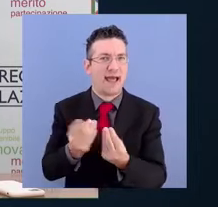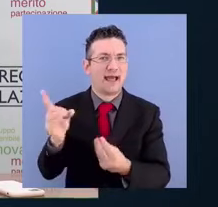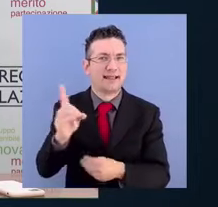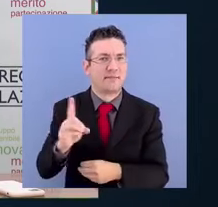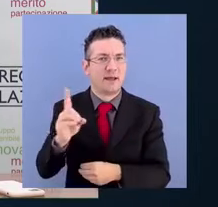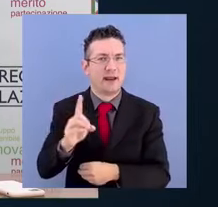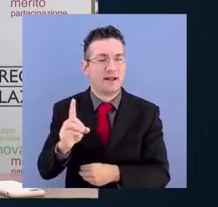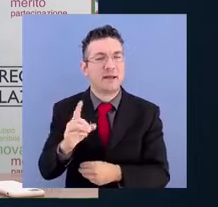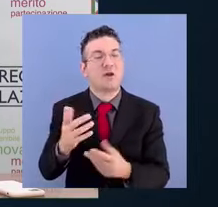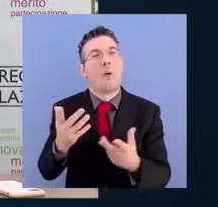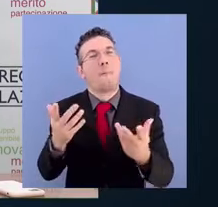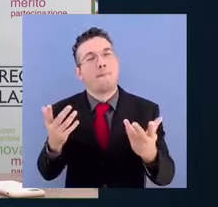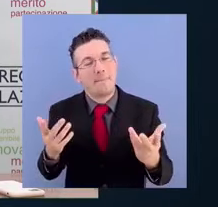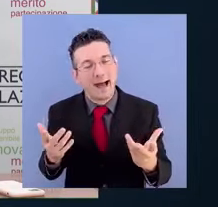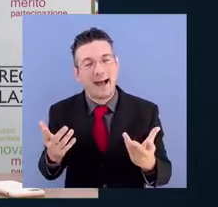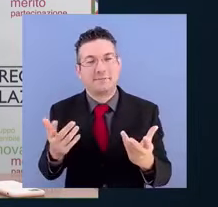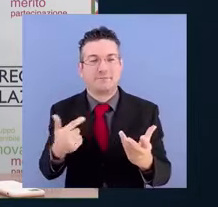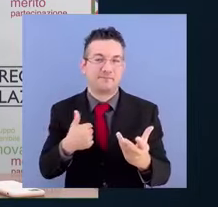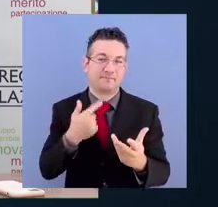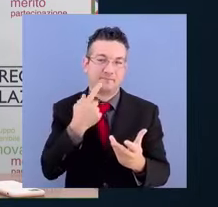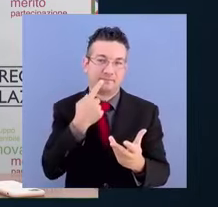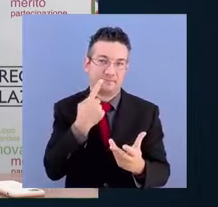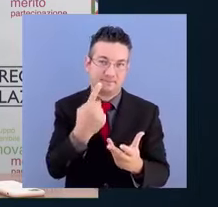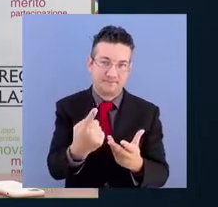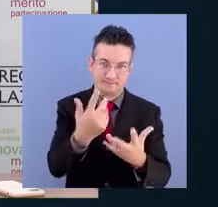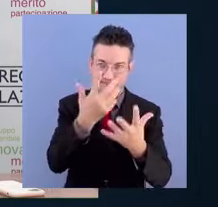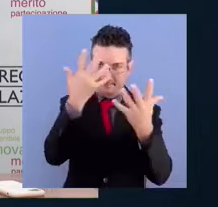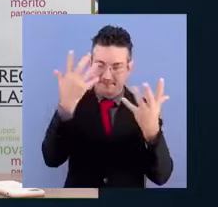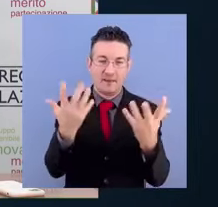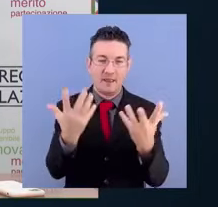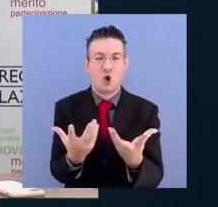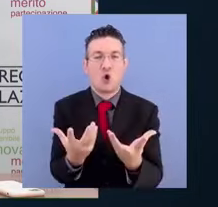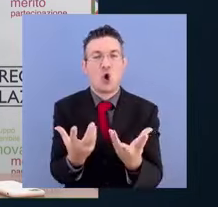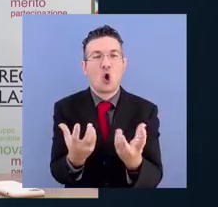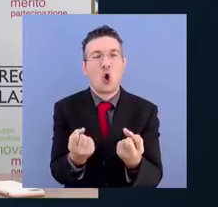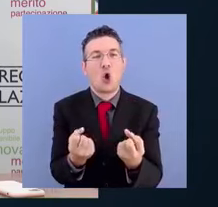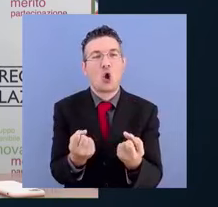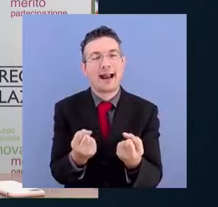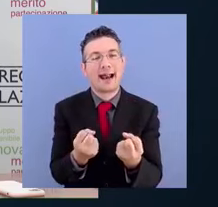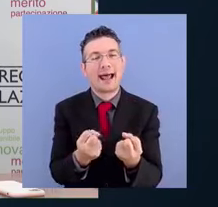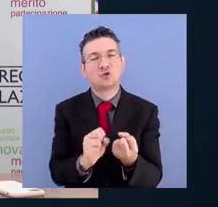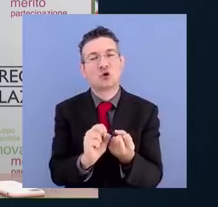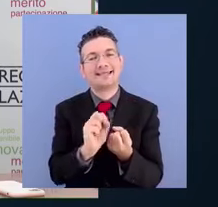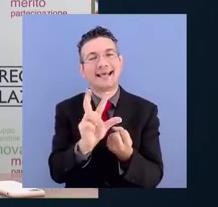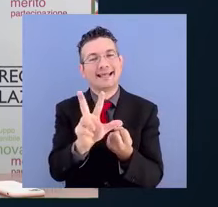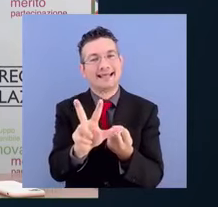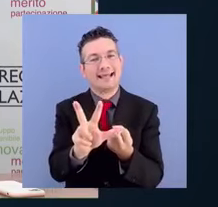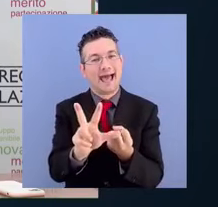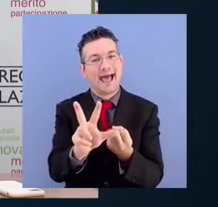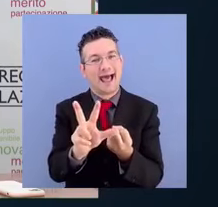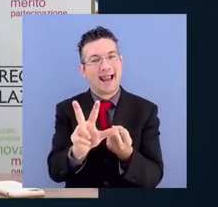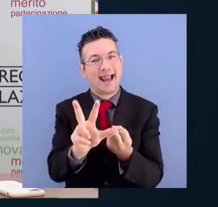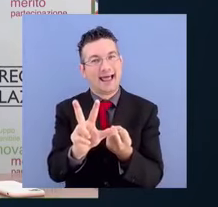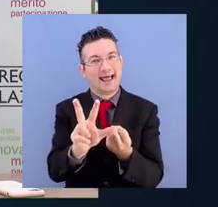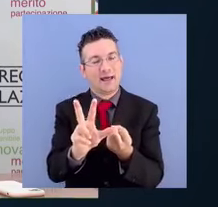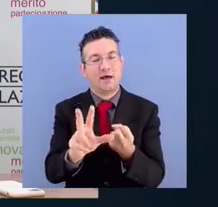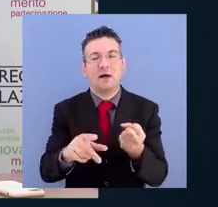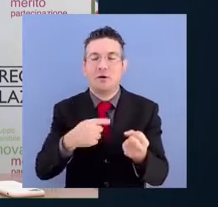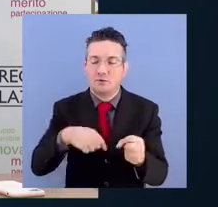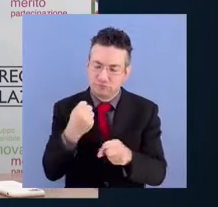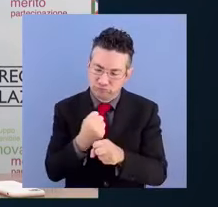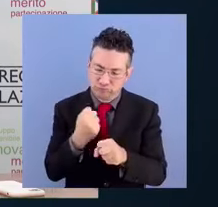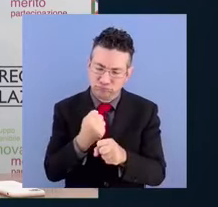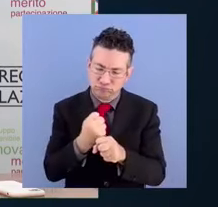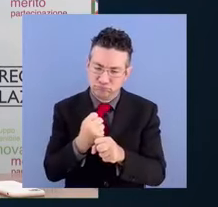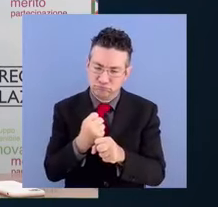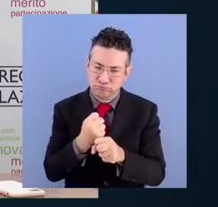per darvi un segnale concreto e farvi capire come stiamo lavorando a 360 gradi su più aspetti quindi